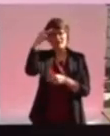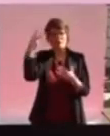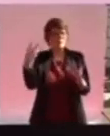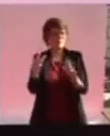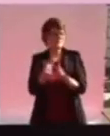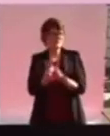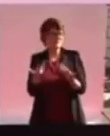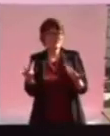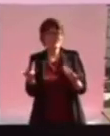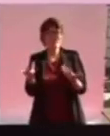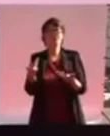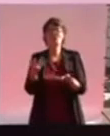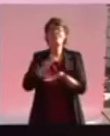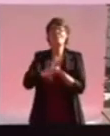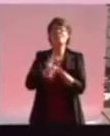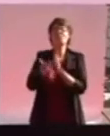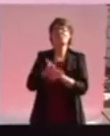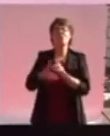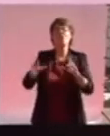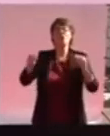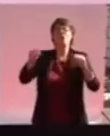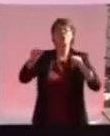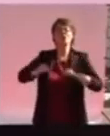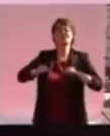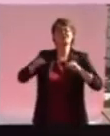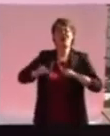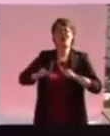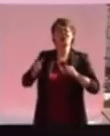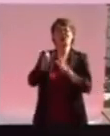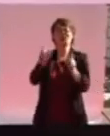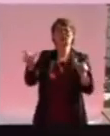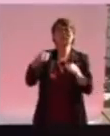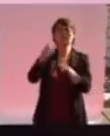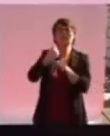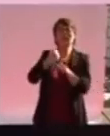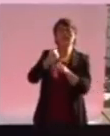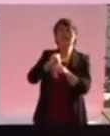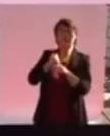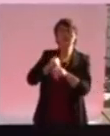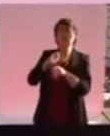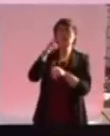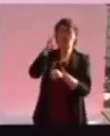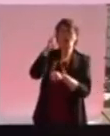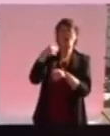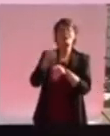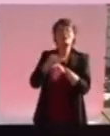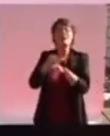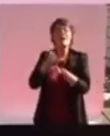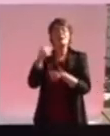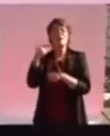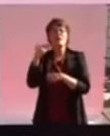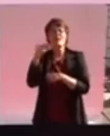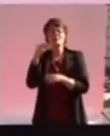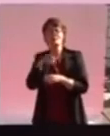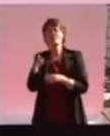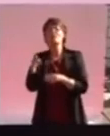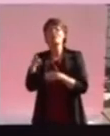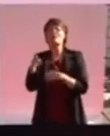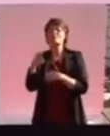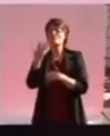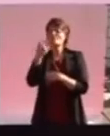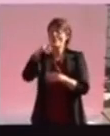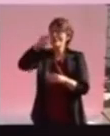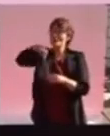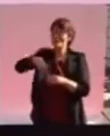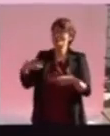la salute che chiedono i lavoratori e le lavoratrici di questo settore quindi di nuovo riguer guardiamo